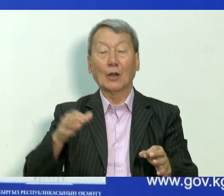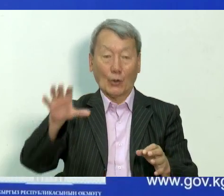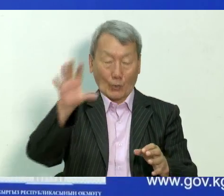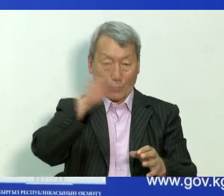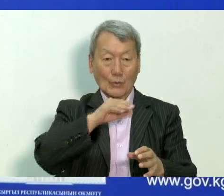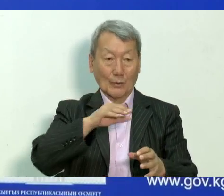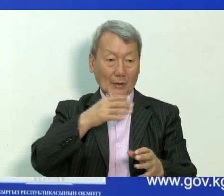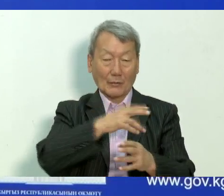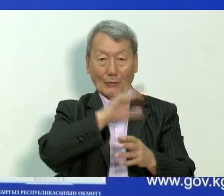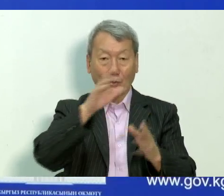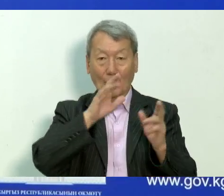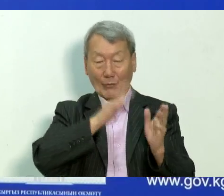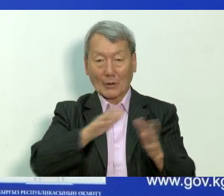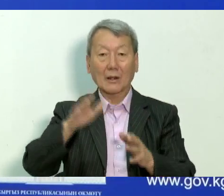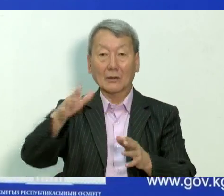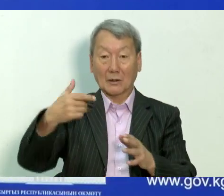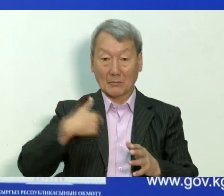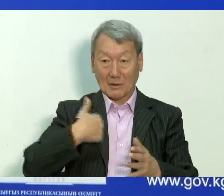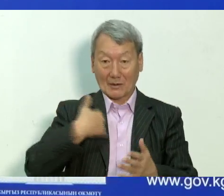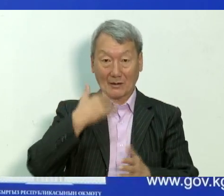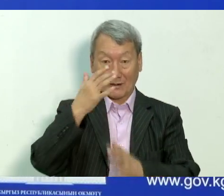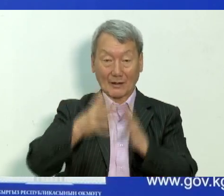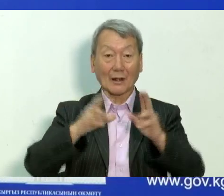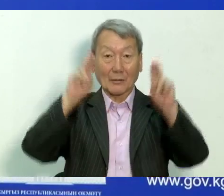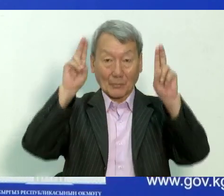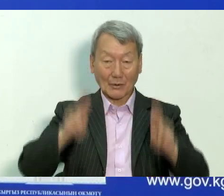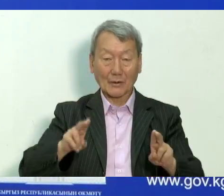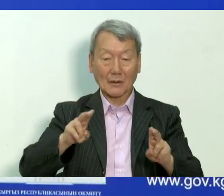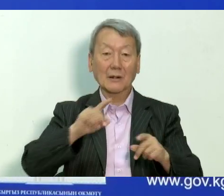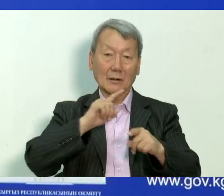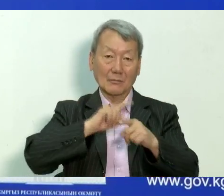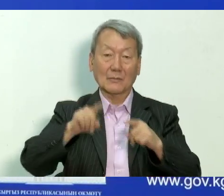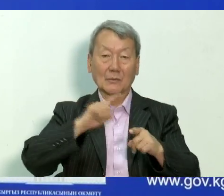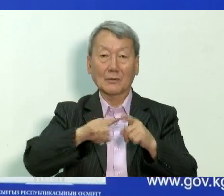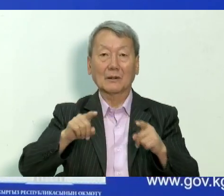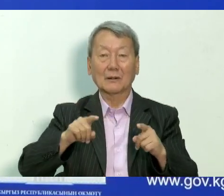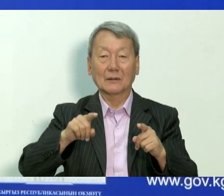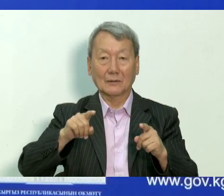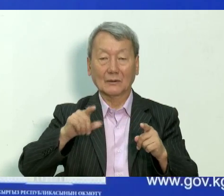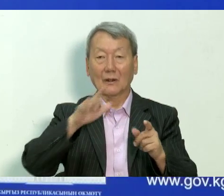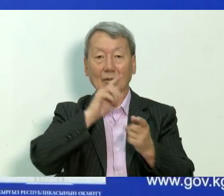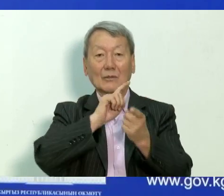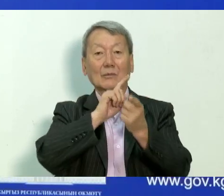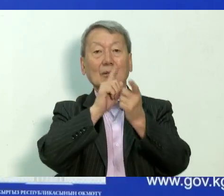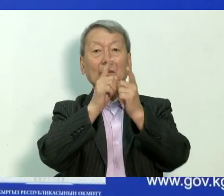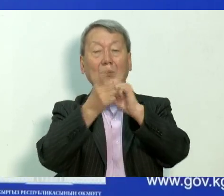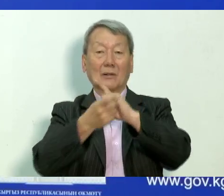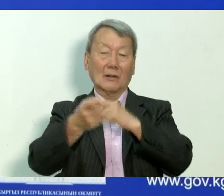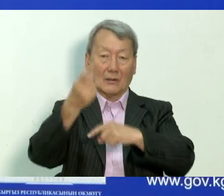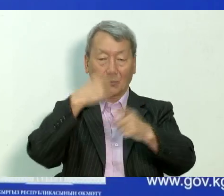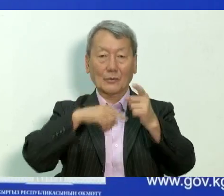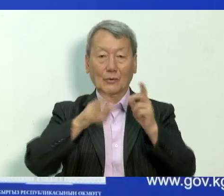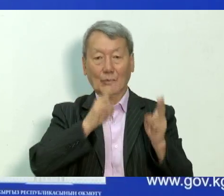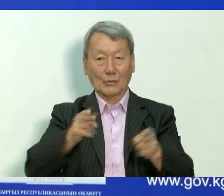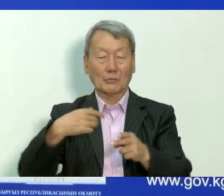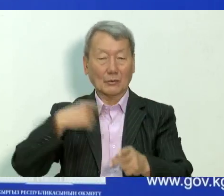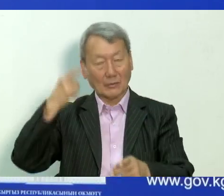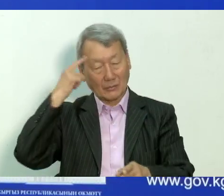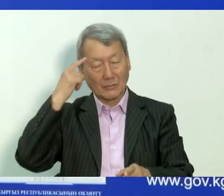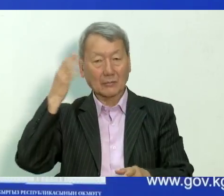бул айтылып жаткан эреже дагы тез аранын ичинде акыбал оңдогондон кийин кайра ордуна келет